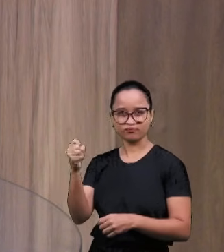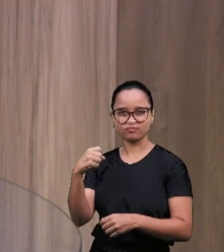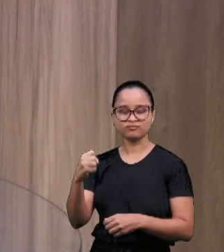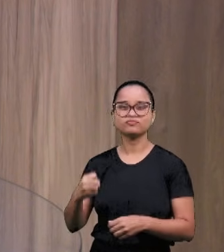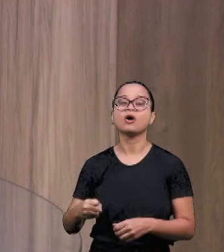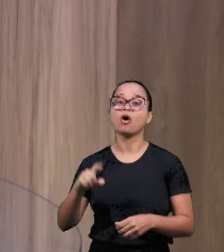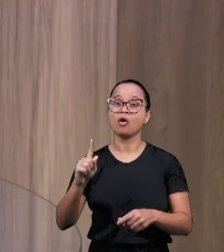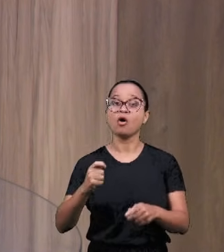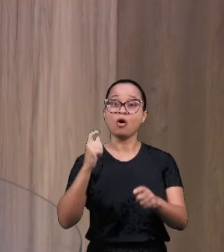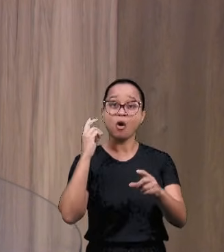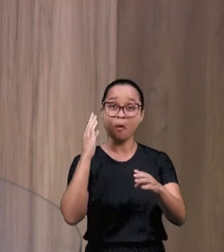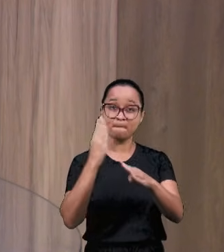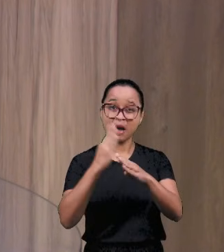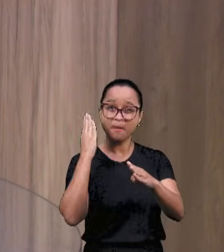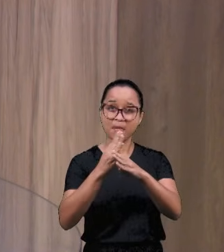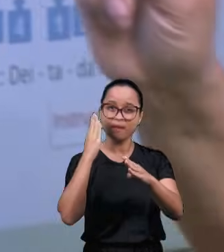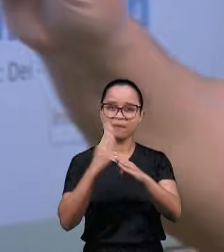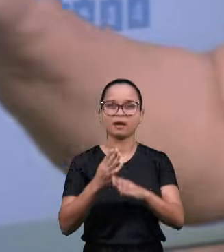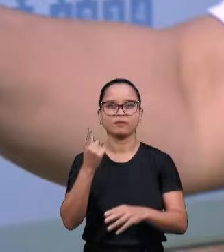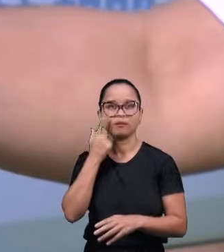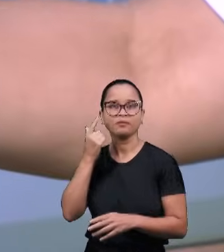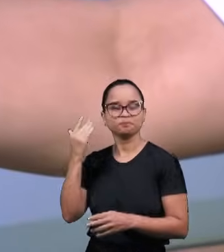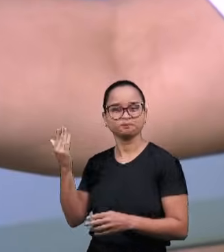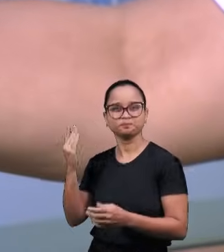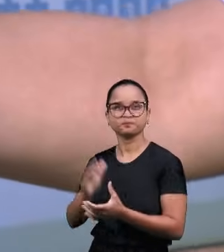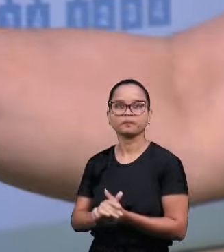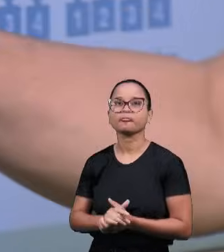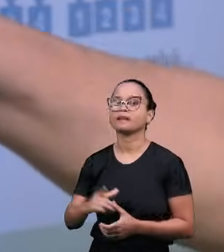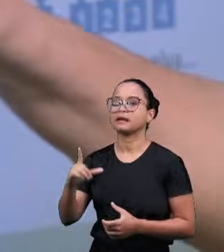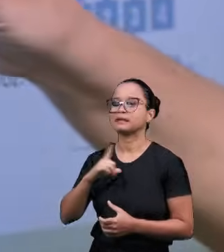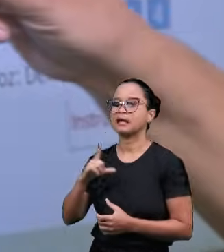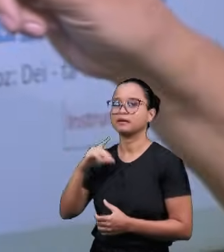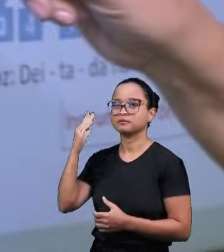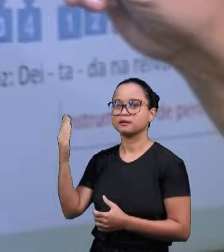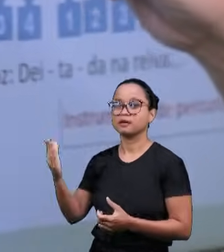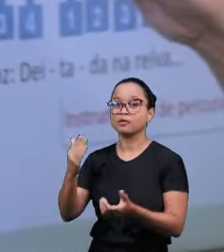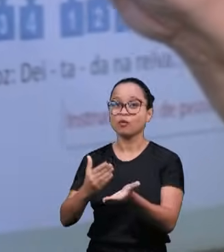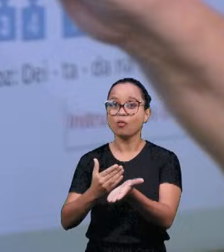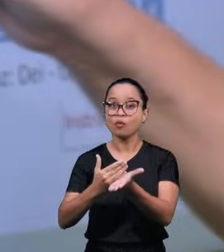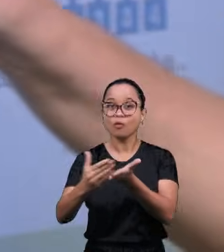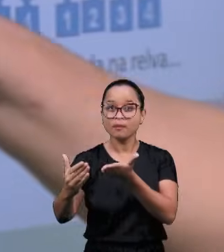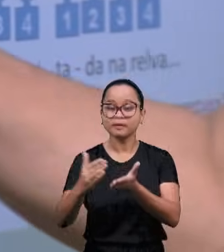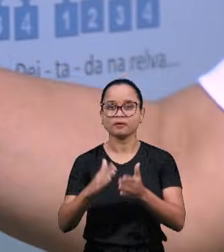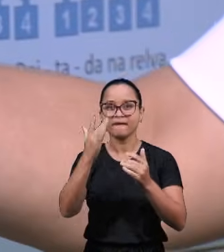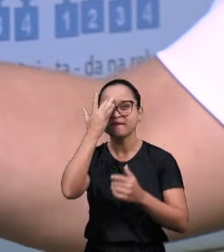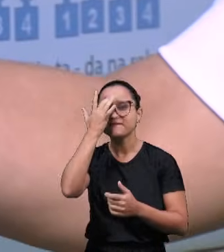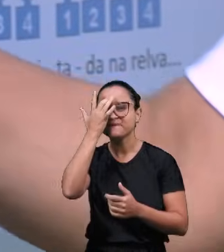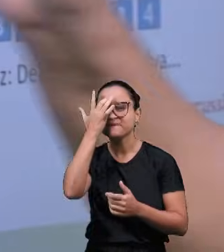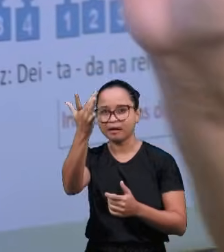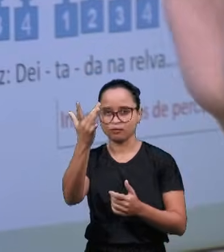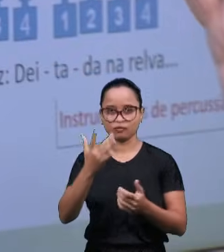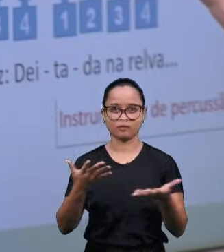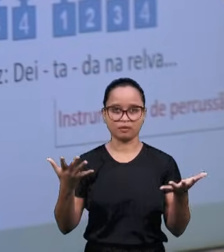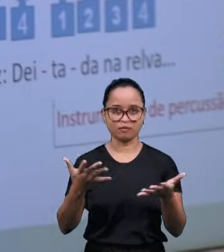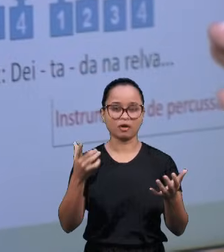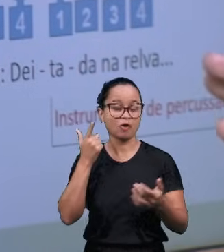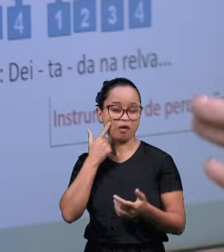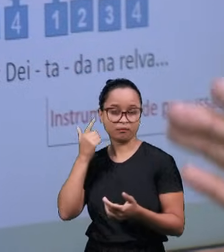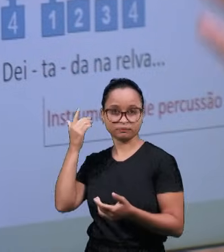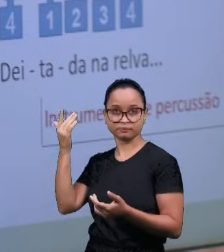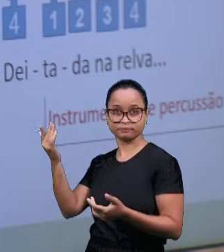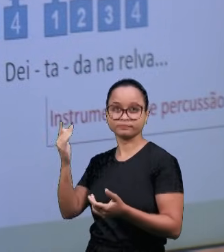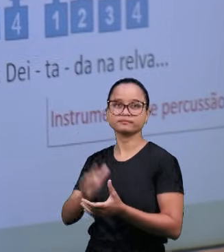clave. Allons-y. Voici l'introduction simplifiée. Donc,